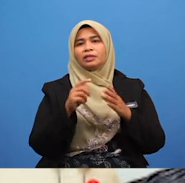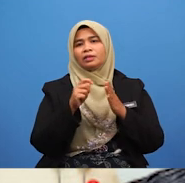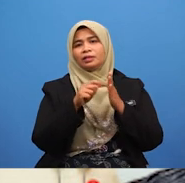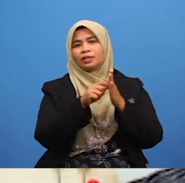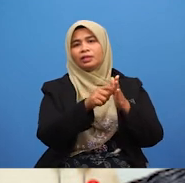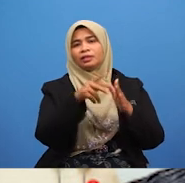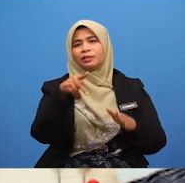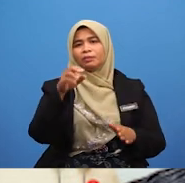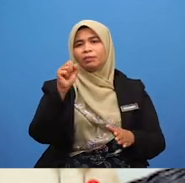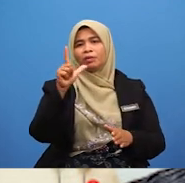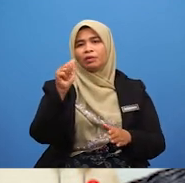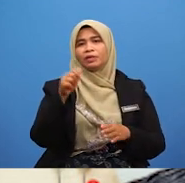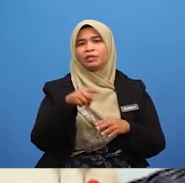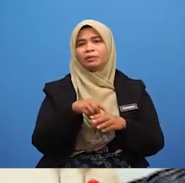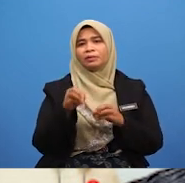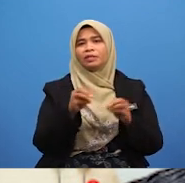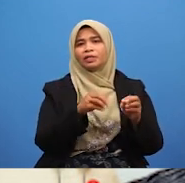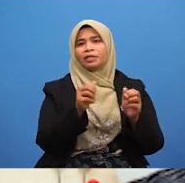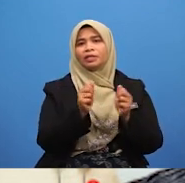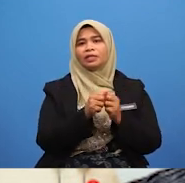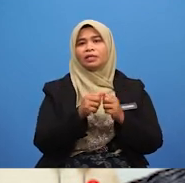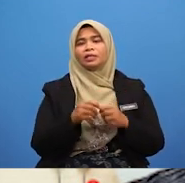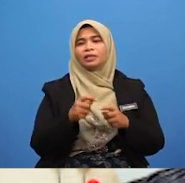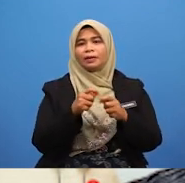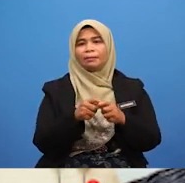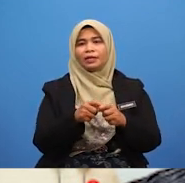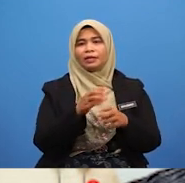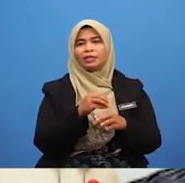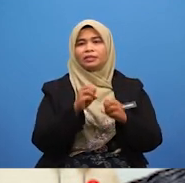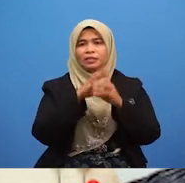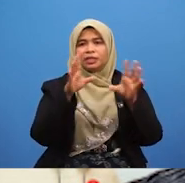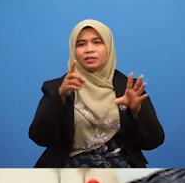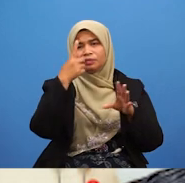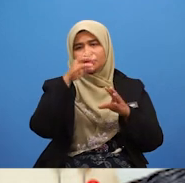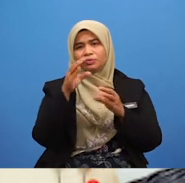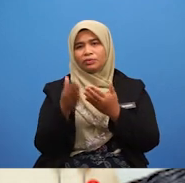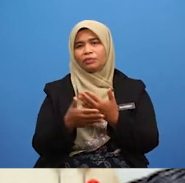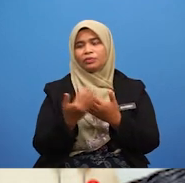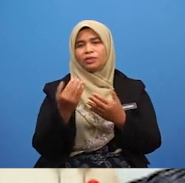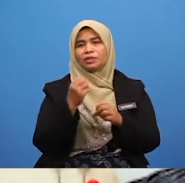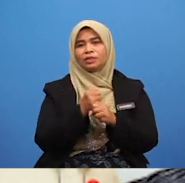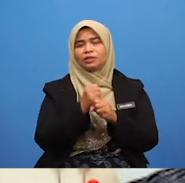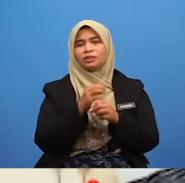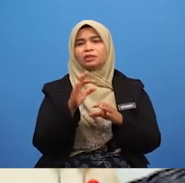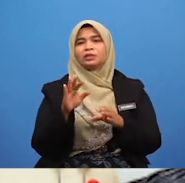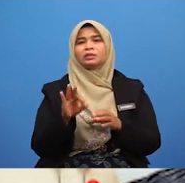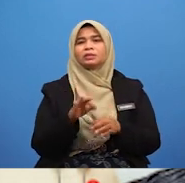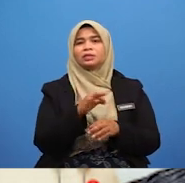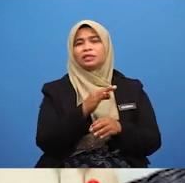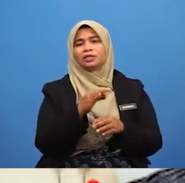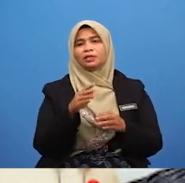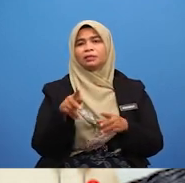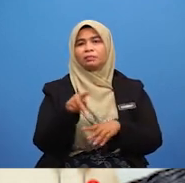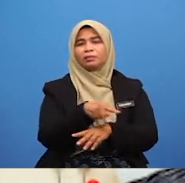dan jelas bagi memudahkan kerja memadan dan menjahit pakaian.